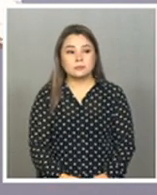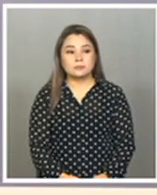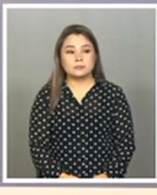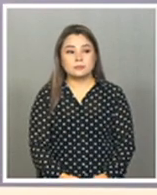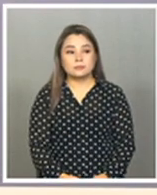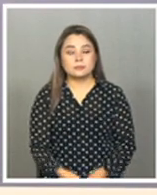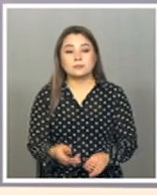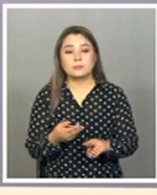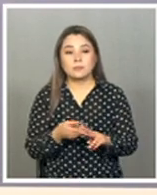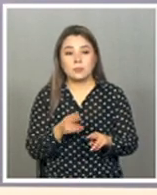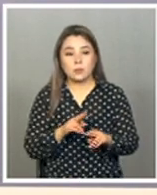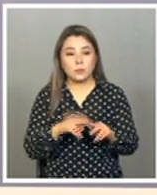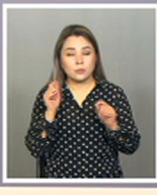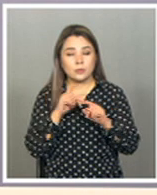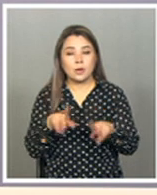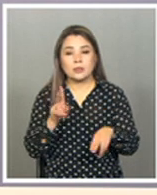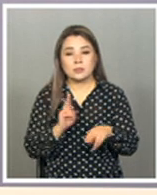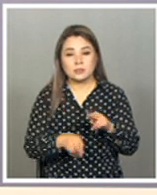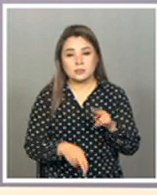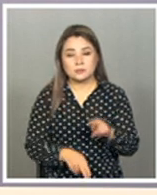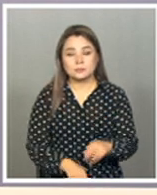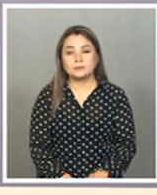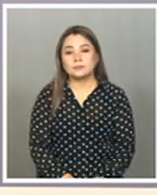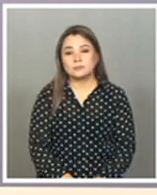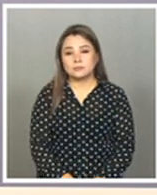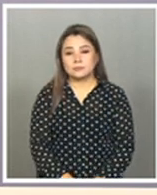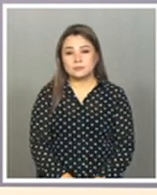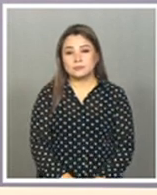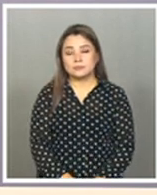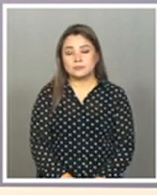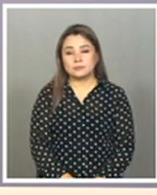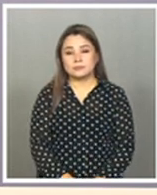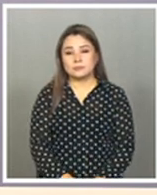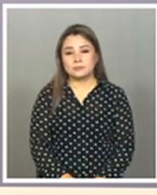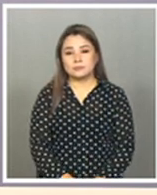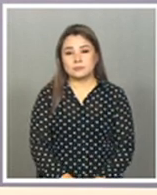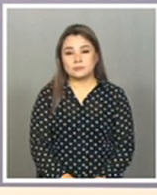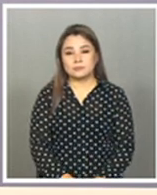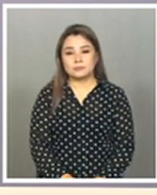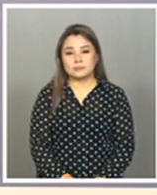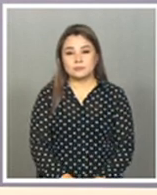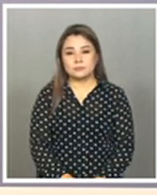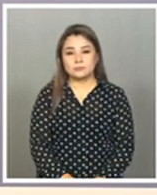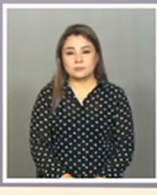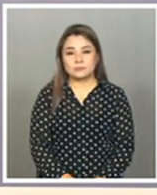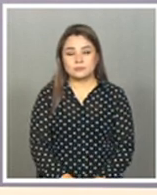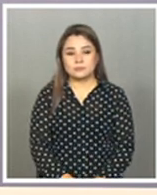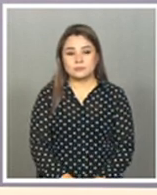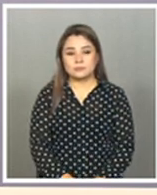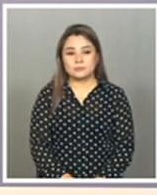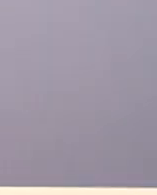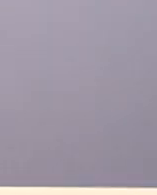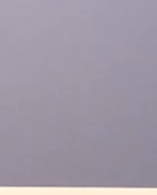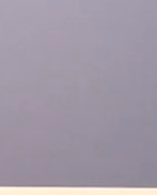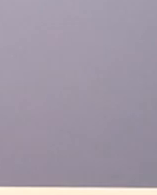Осымен оқушылар сабағымыз өз мәресіне жетті. Келесі сабақта кездескенше сау